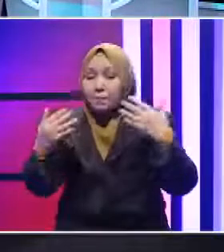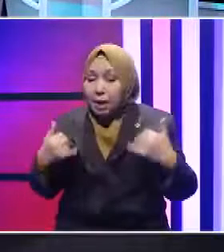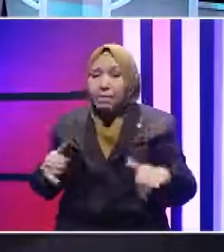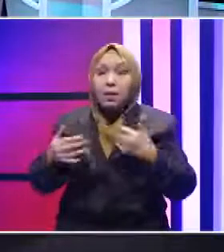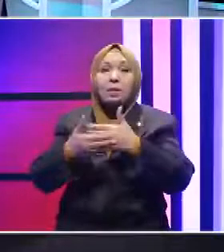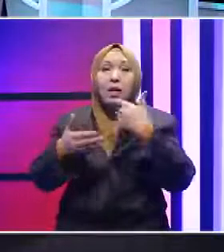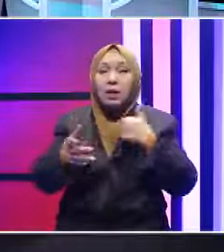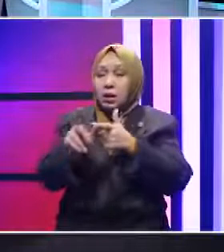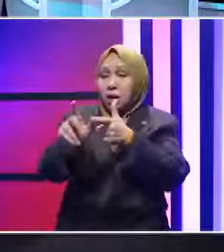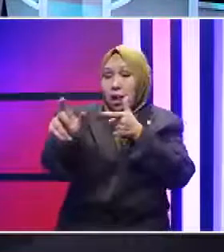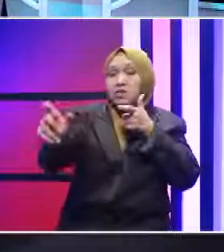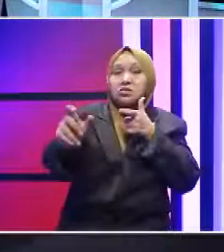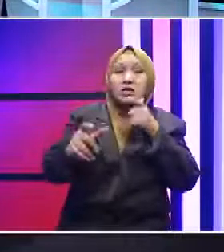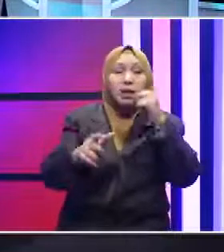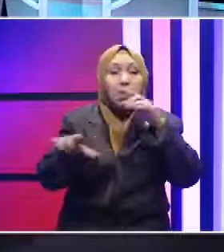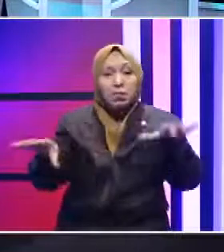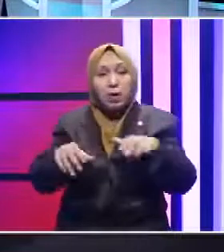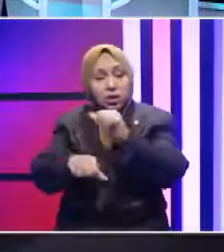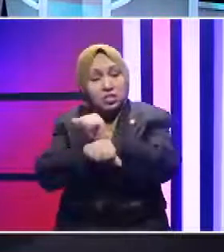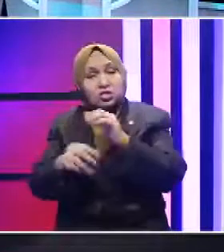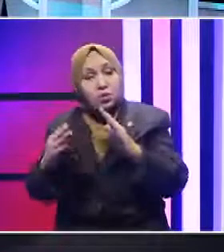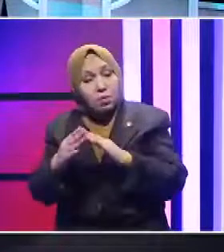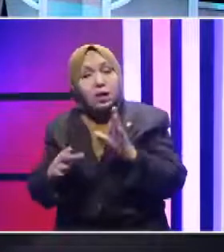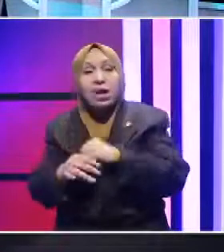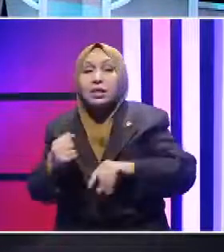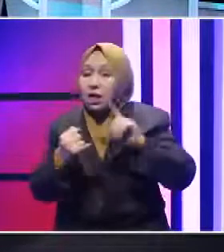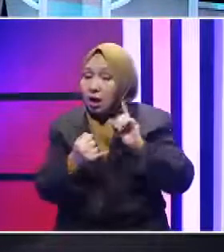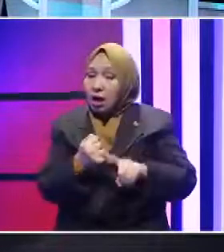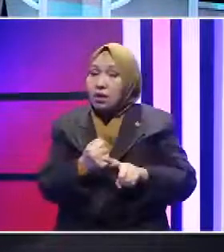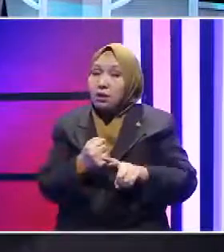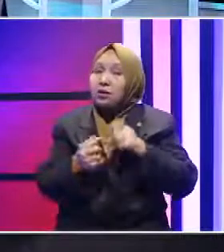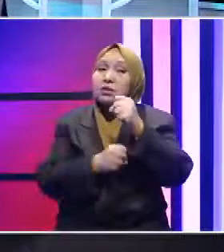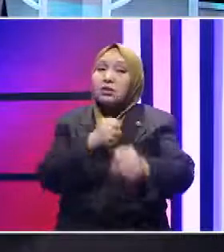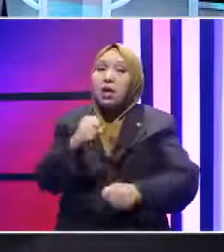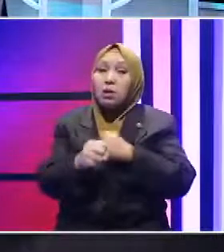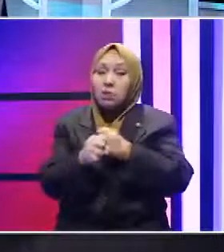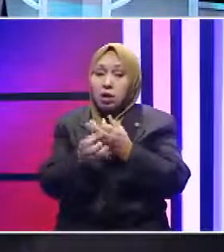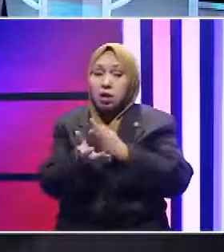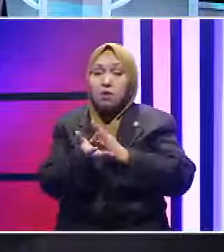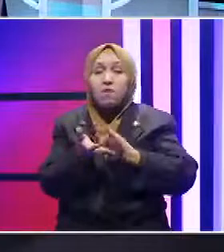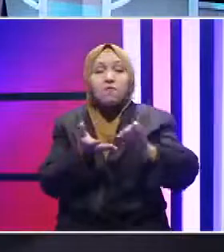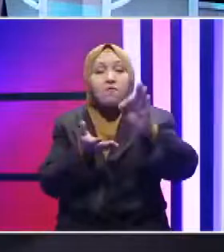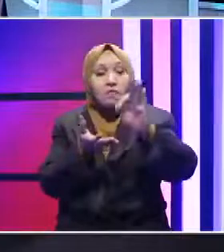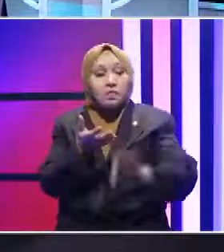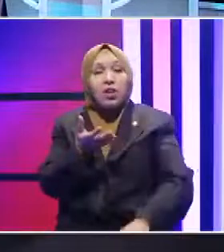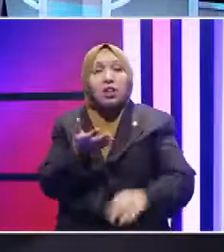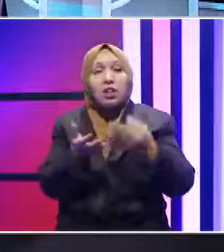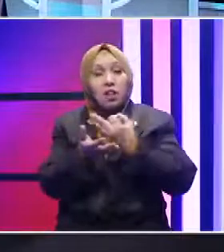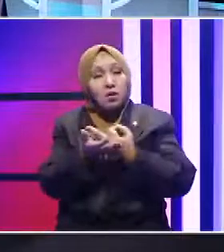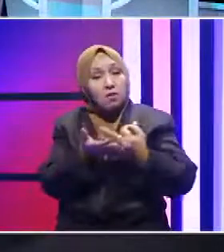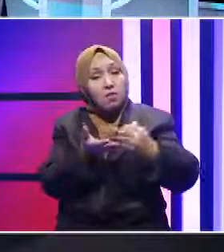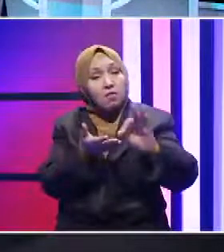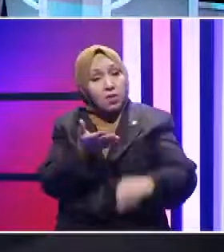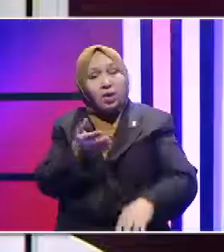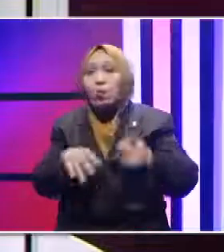dia lastik, kan, tak nak buat kerja rumah, ya. Dan di akhir tahun itu fail exam. Peperiksaan. Dan